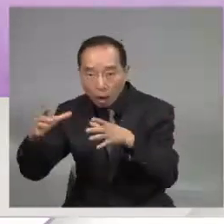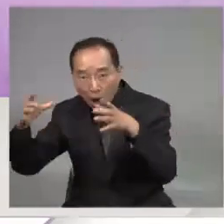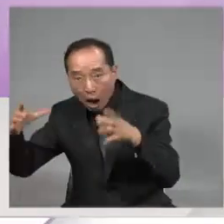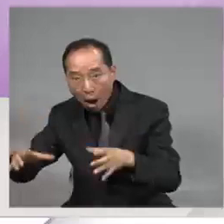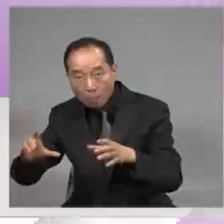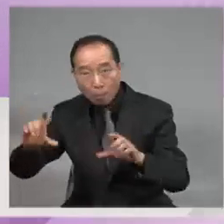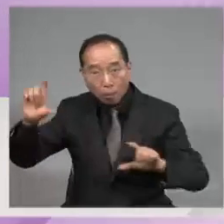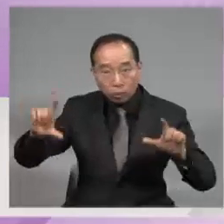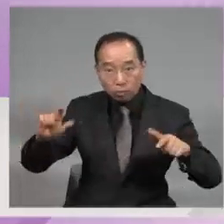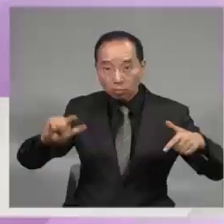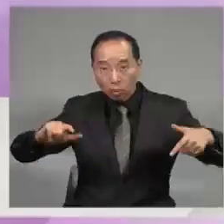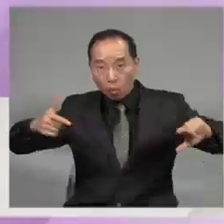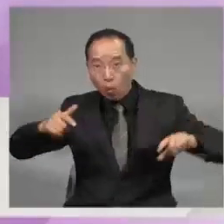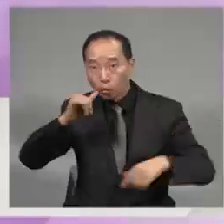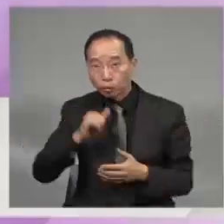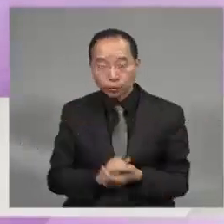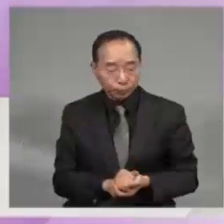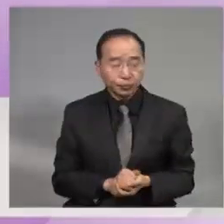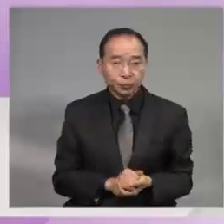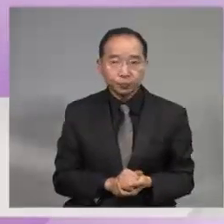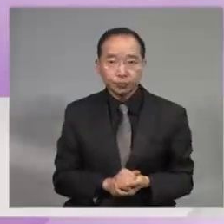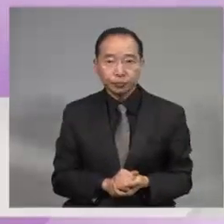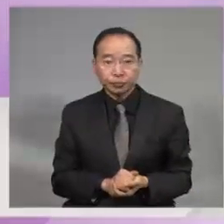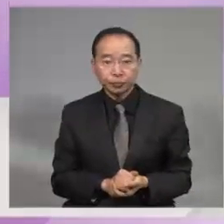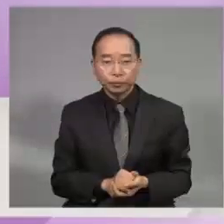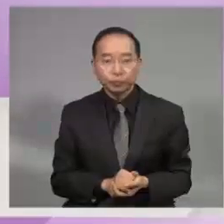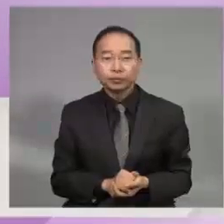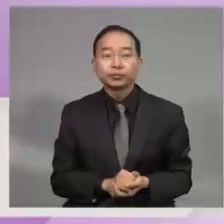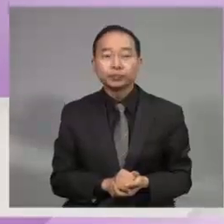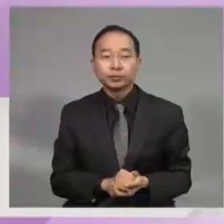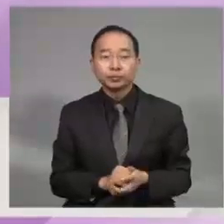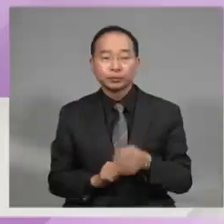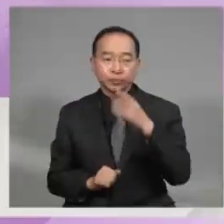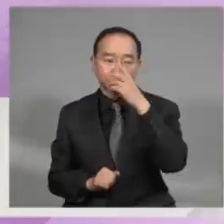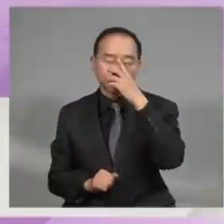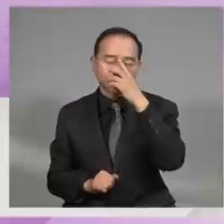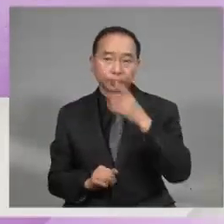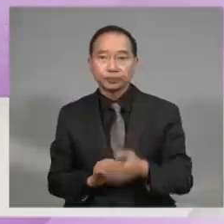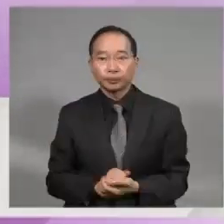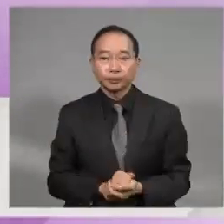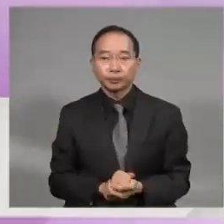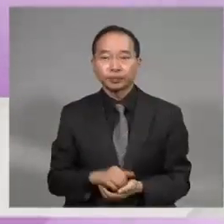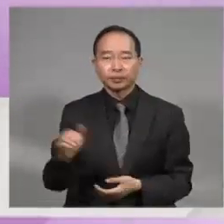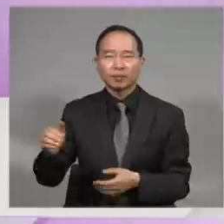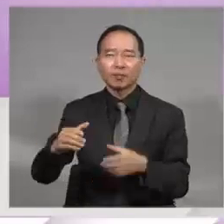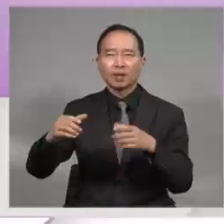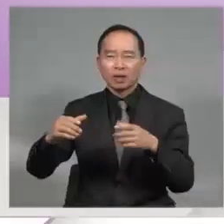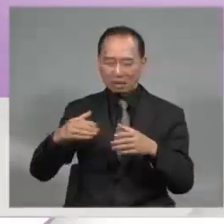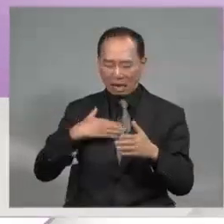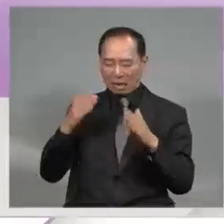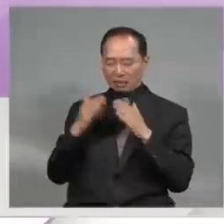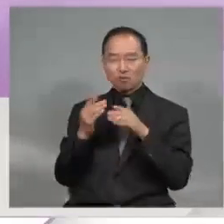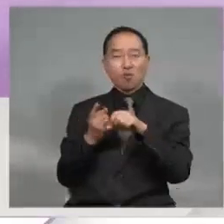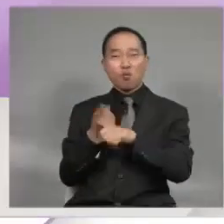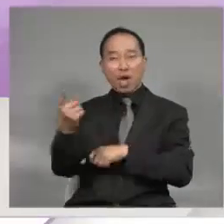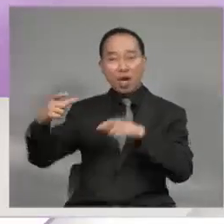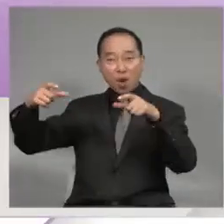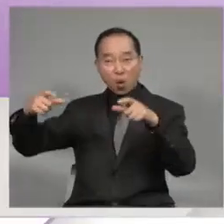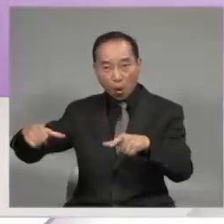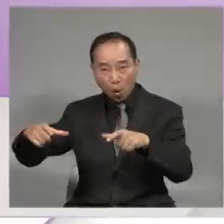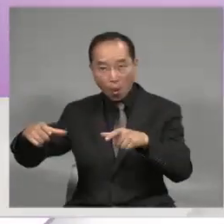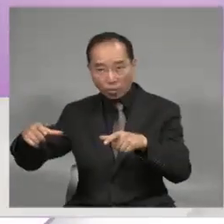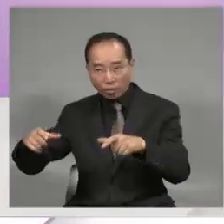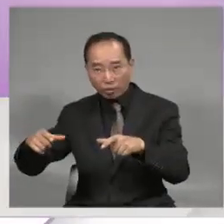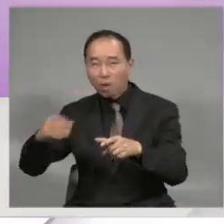네. 우선 관외 사전 투표 같은 경우는 아까 보신 것처럼 회송용 봉투에 다 담겨져 있고요. 관내